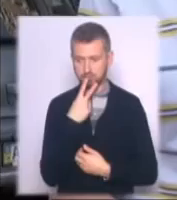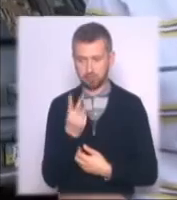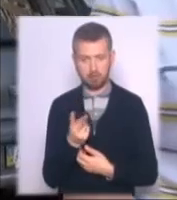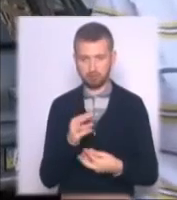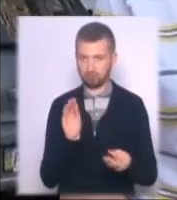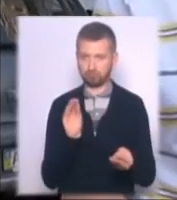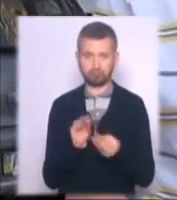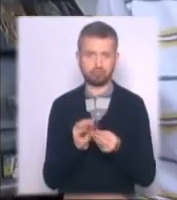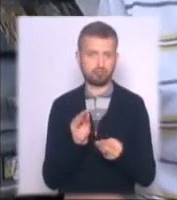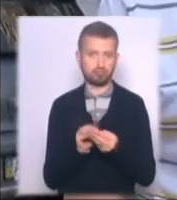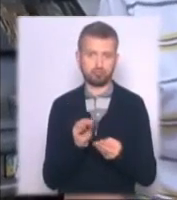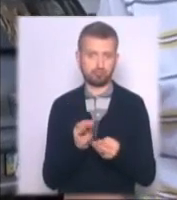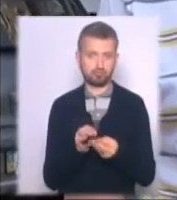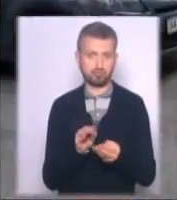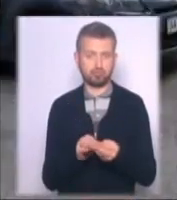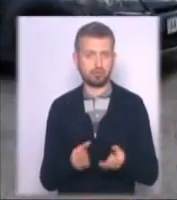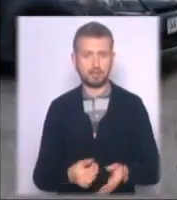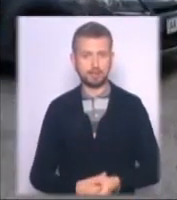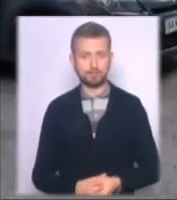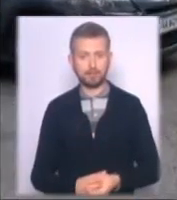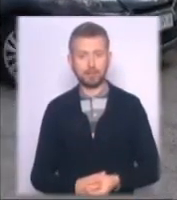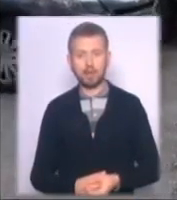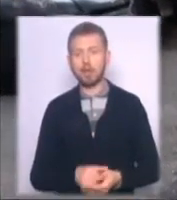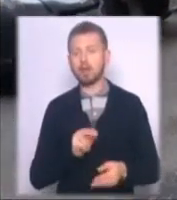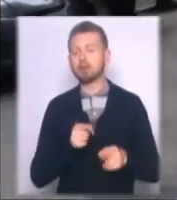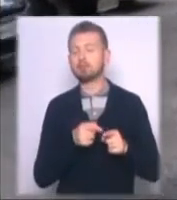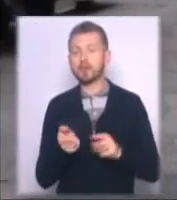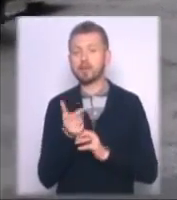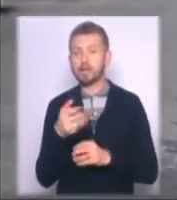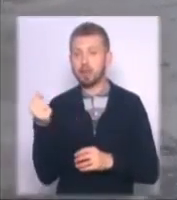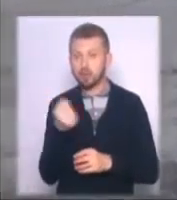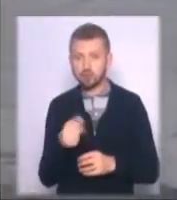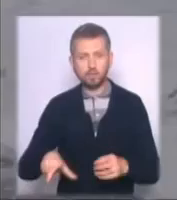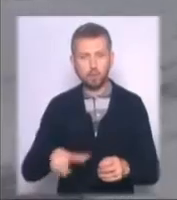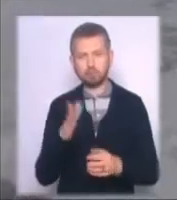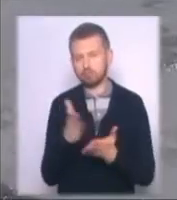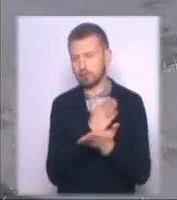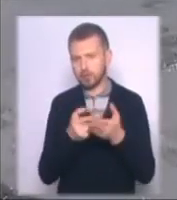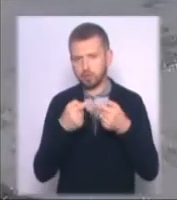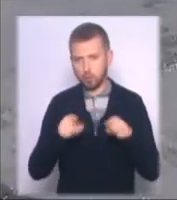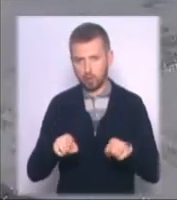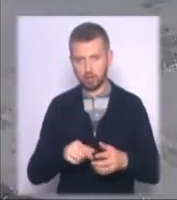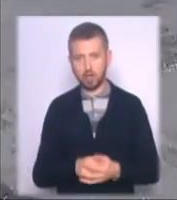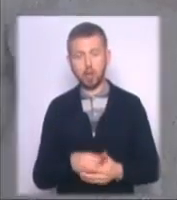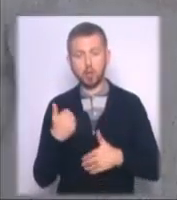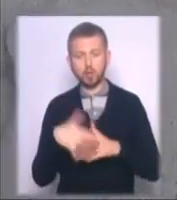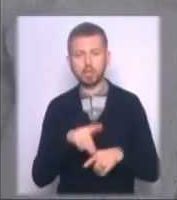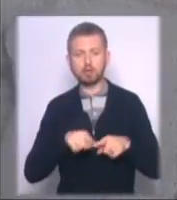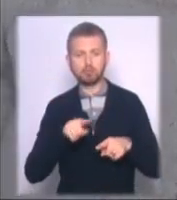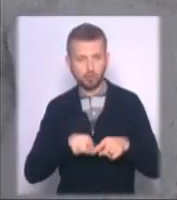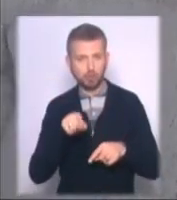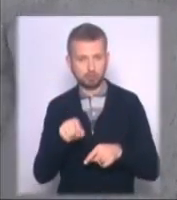ямками засипають, посипають і абсолютно нічого. За кілька тижнів дорогу можна буде не впізнати, кажуть у Київавтодорі. Уже днями